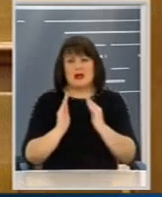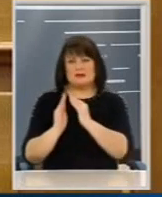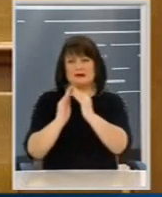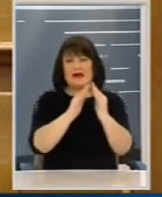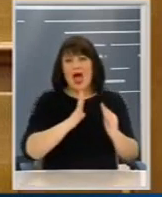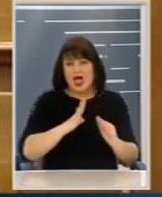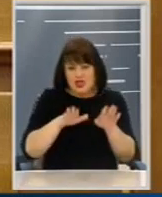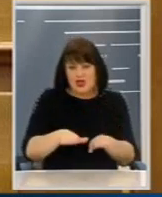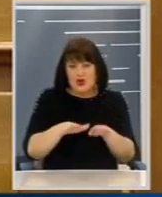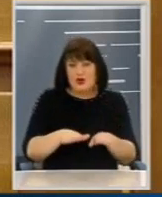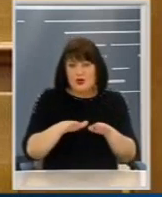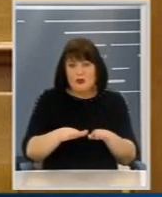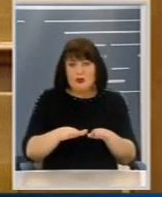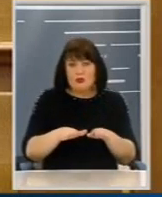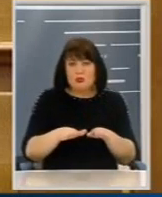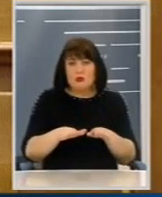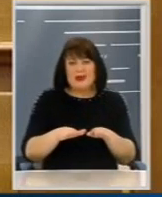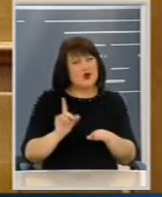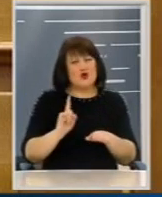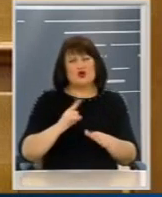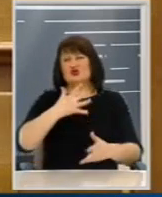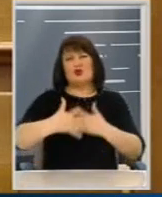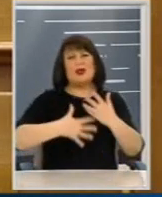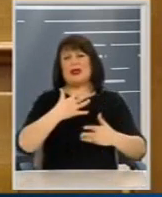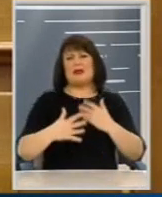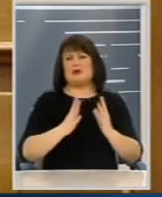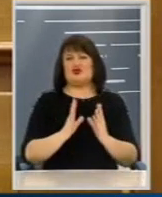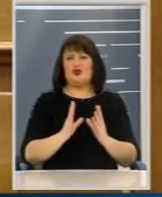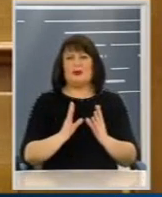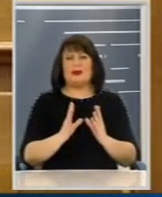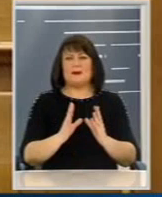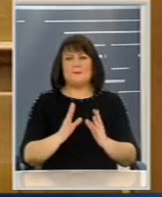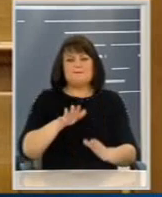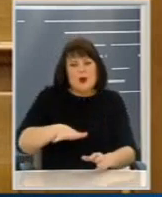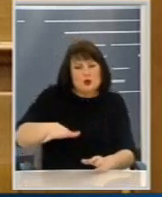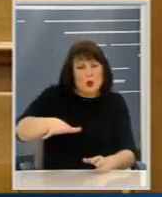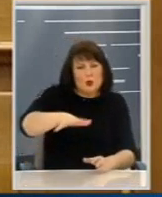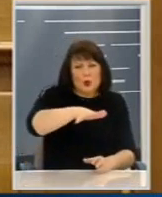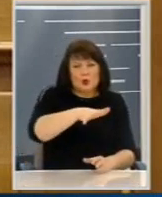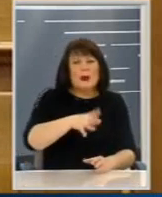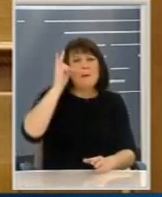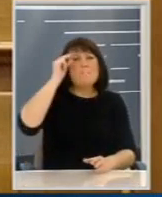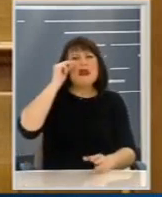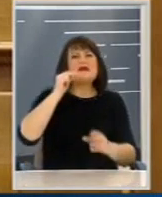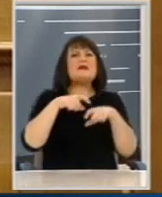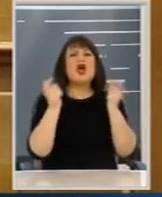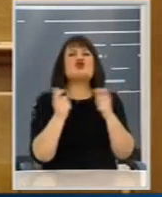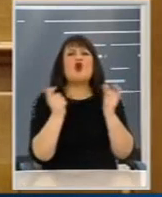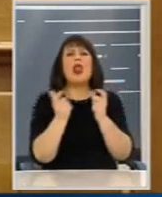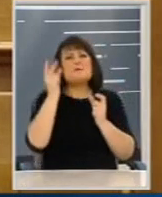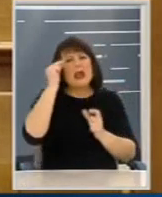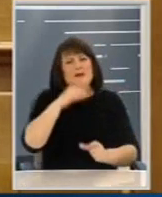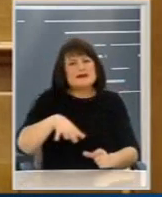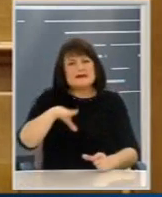Όχι κυρίως από τα επεισόδια, εγώ θα έλεγα, στις πέριξ πανεπιστημιακές σχολές, κυρίως από